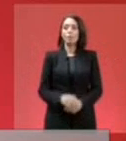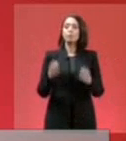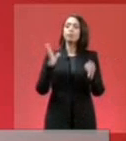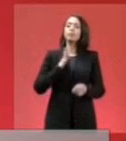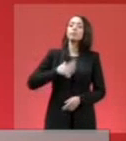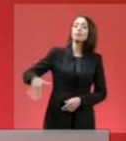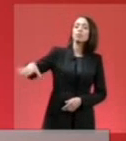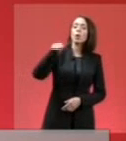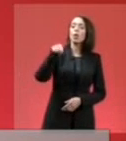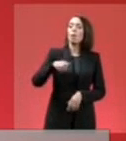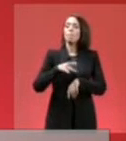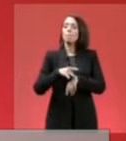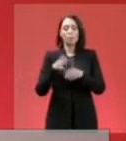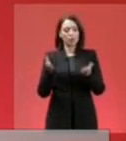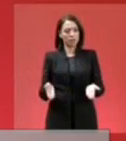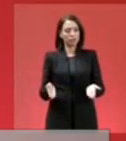Πολίτες της Πάτρας,